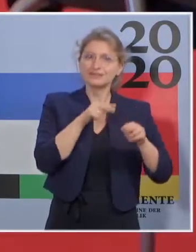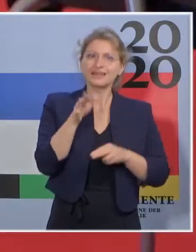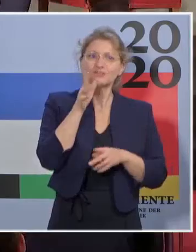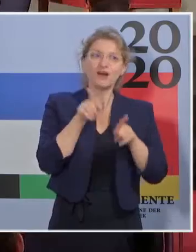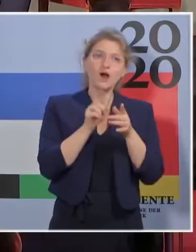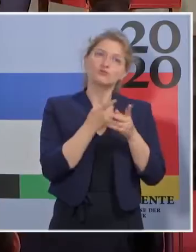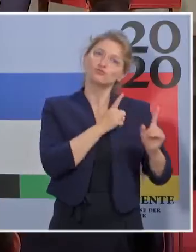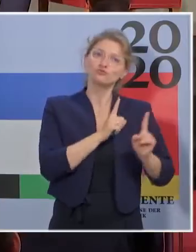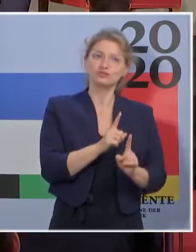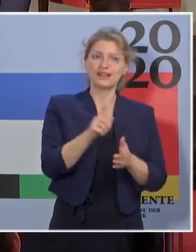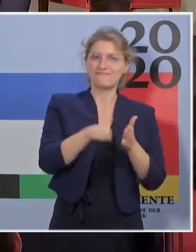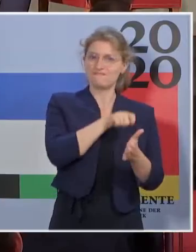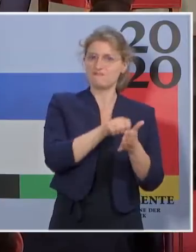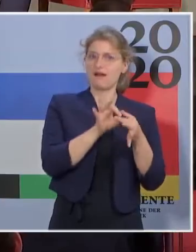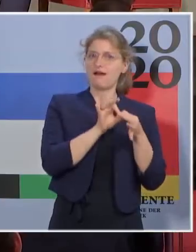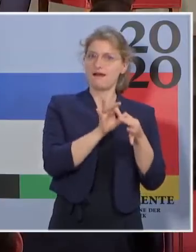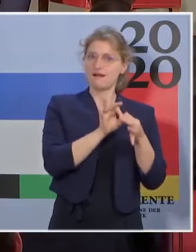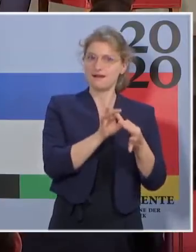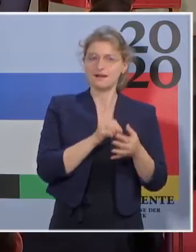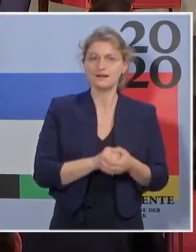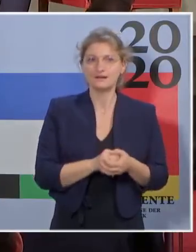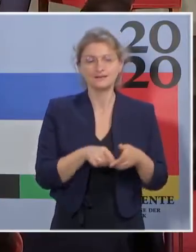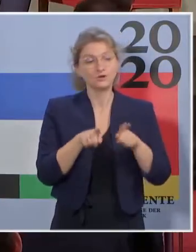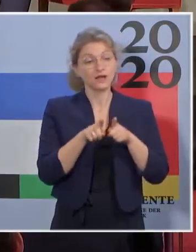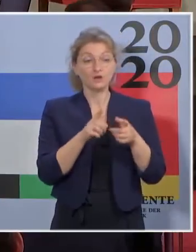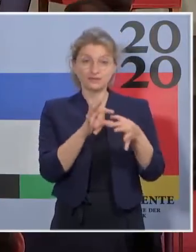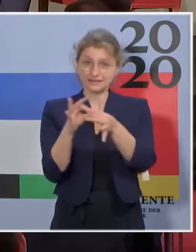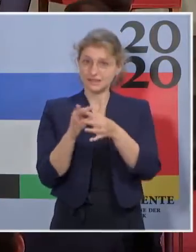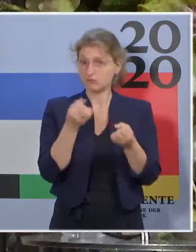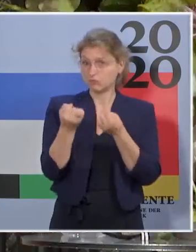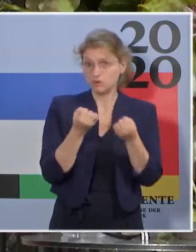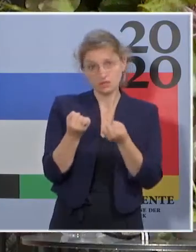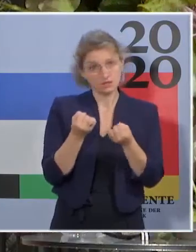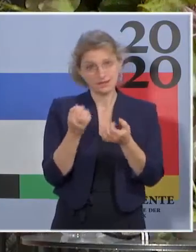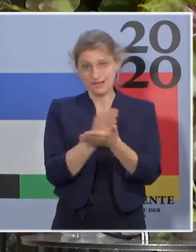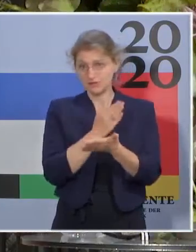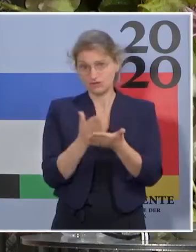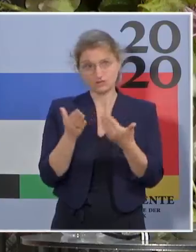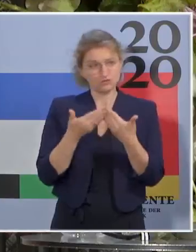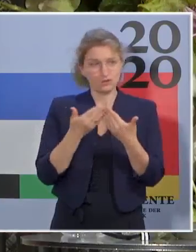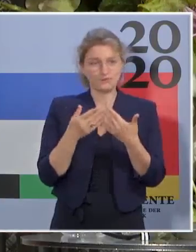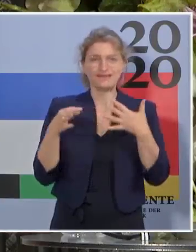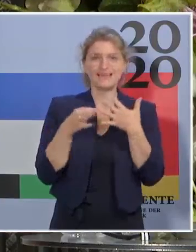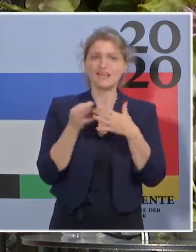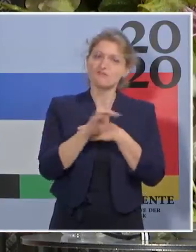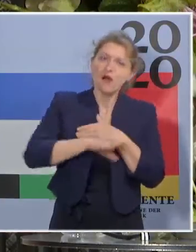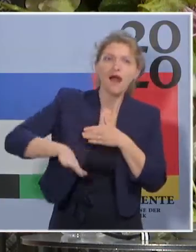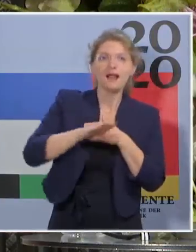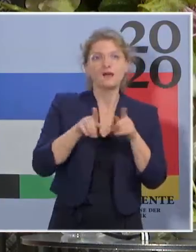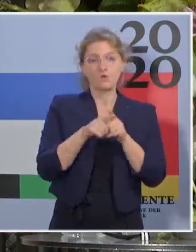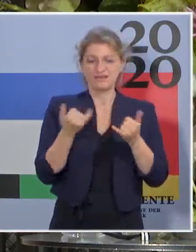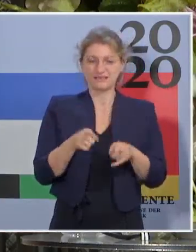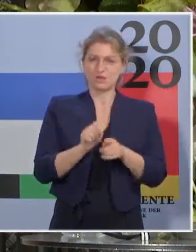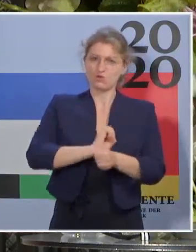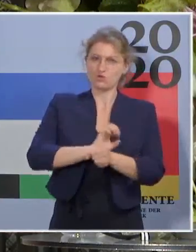und auch schon die schon angesprochenen gesellschaftspolitisch relevanten Entscheidungen wie Ehe für alle oder derzeit auch die Corona-Verordnungen,